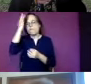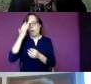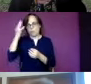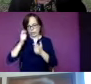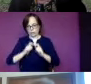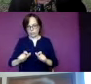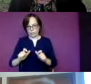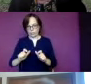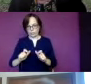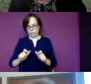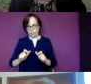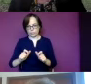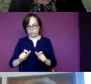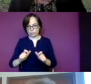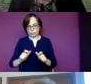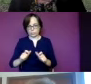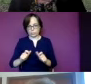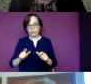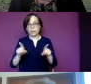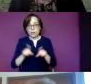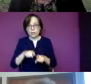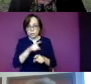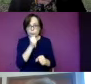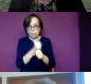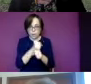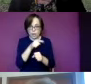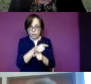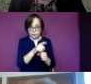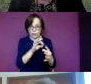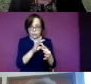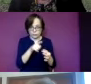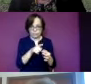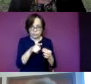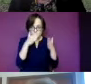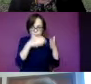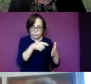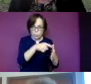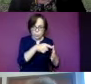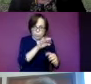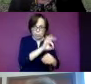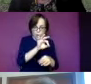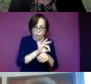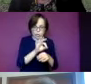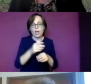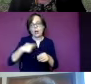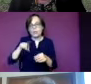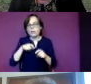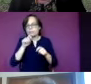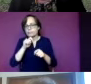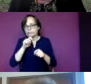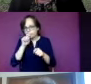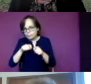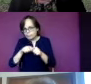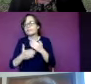się i też przy pracy nad tym projektem utwierdziliśmy się w tym przekonaniu, że to